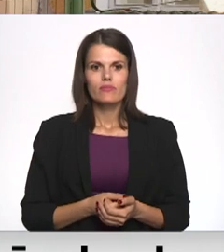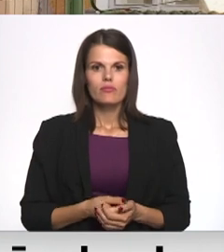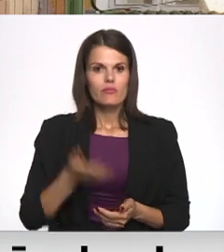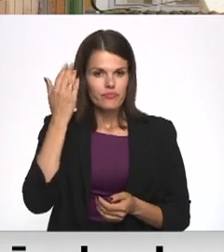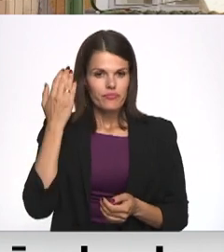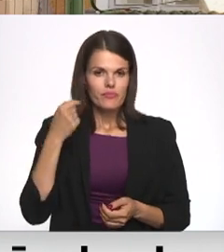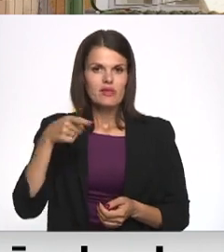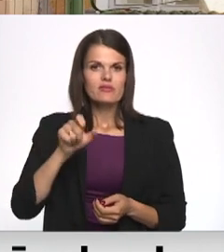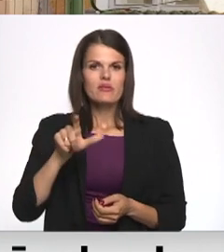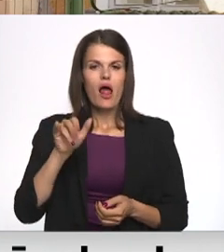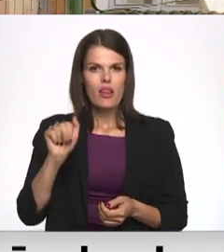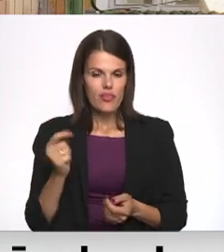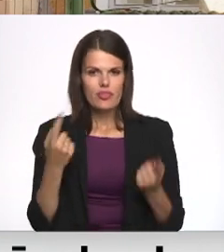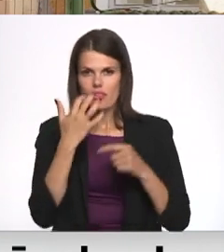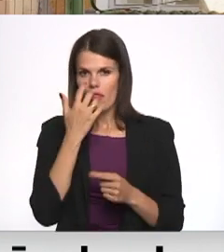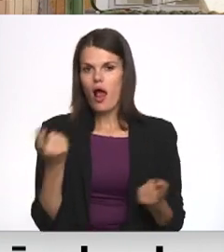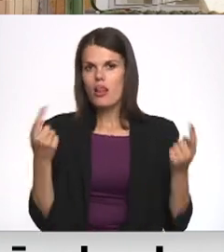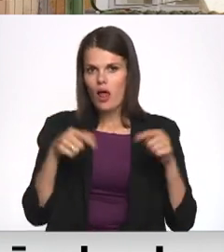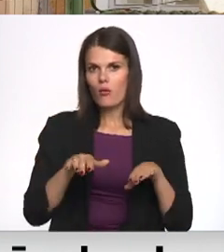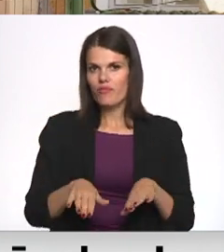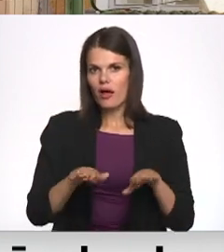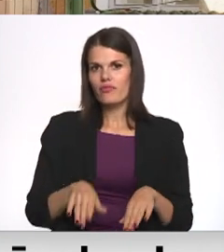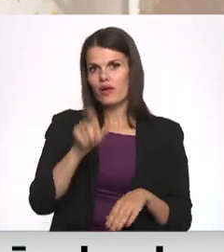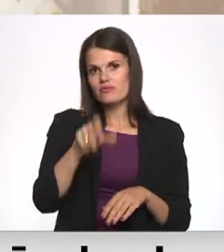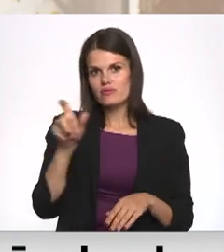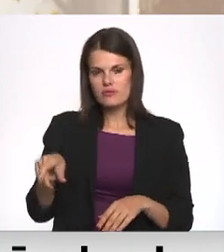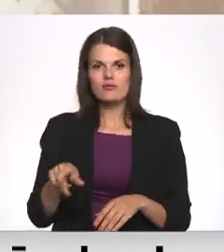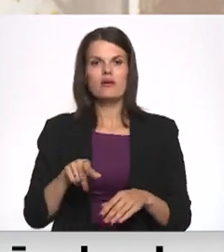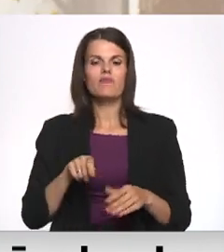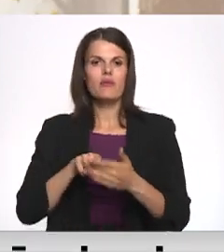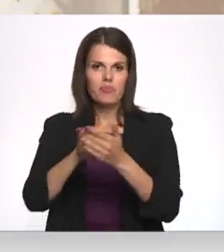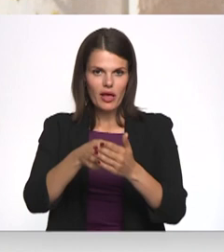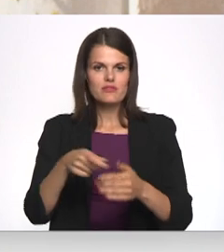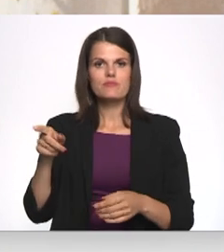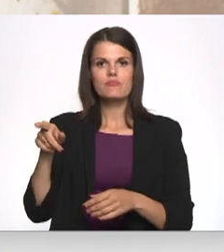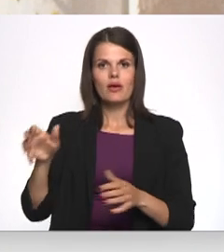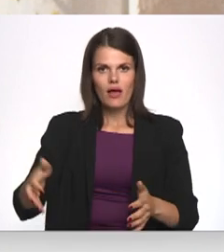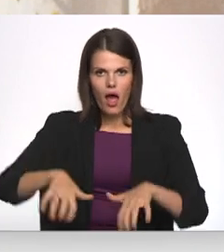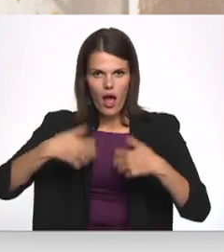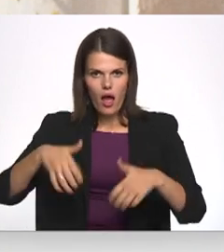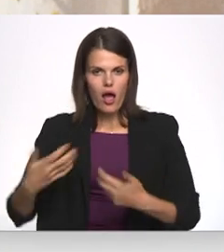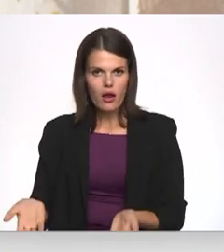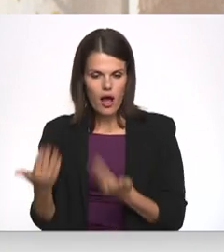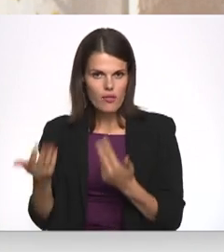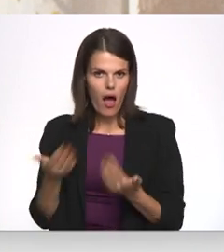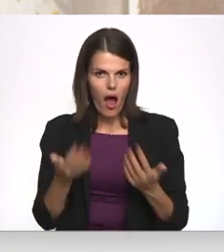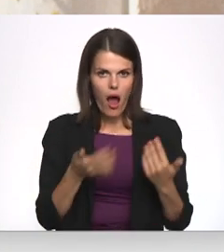laikos, vietējie cilvēki tika spiesti iet un rakt ārā un savākt